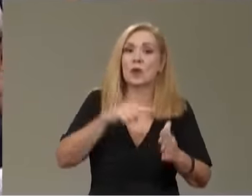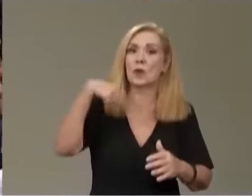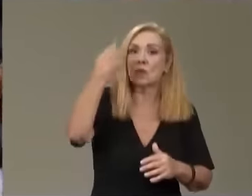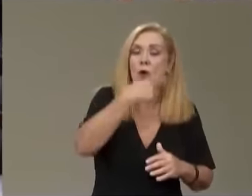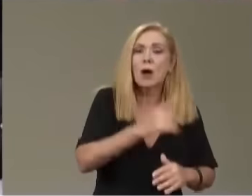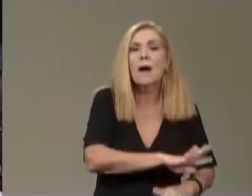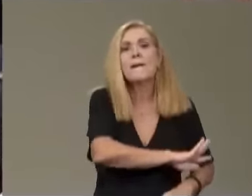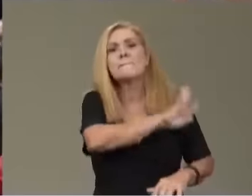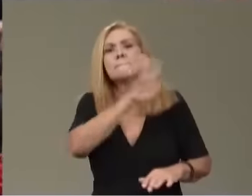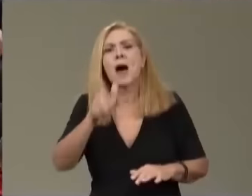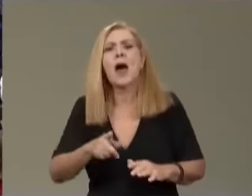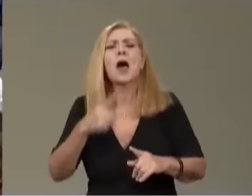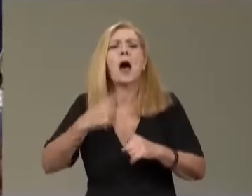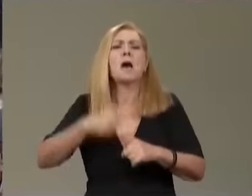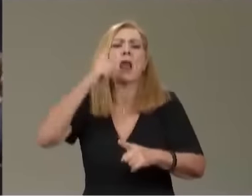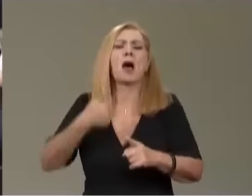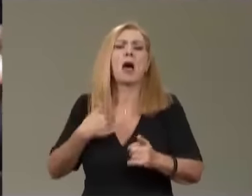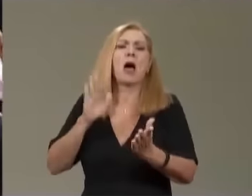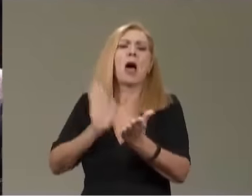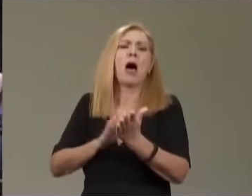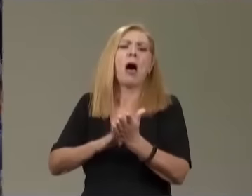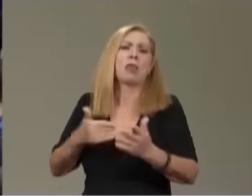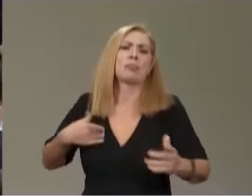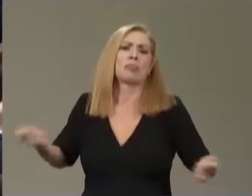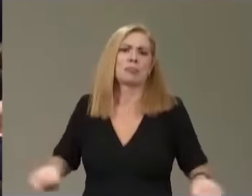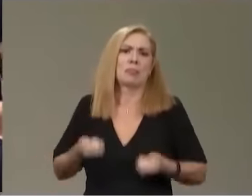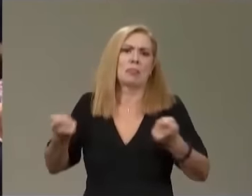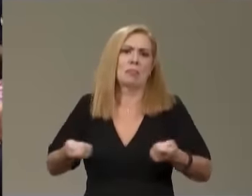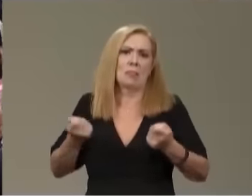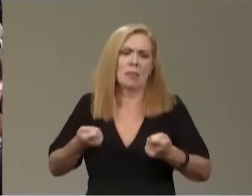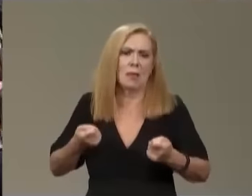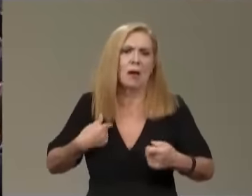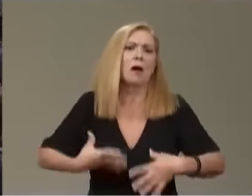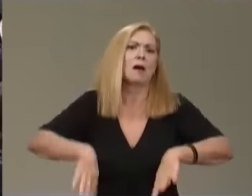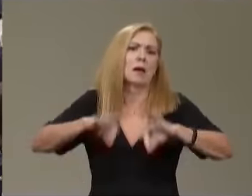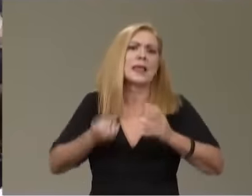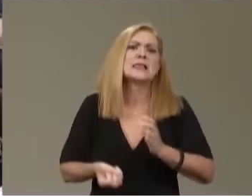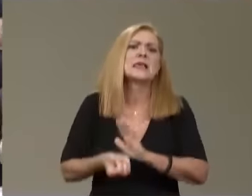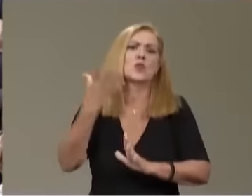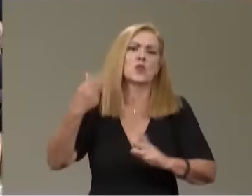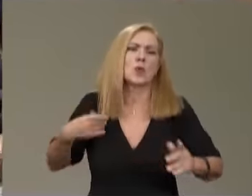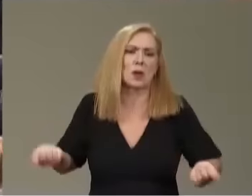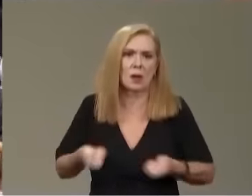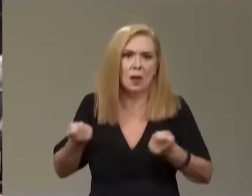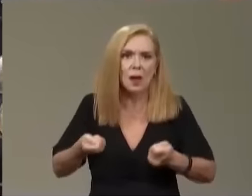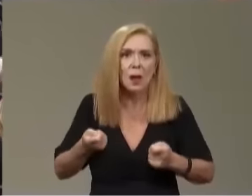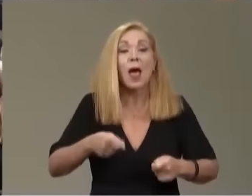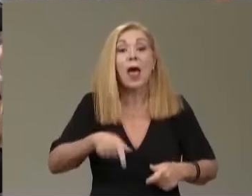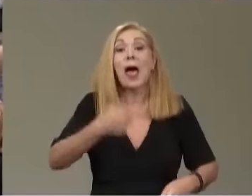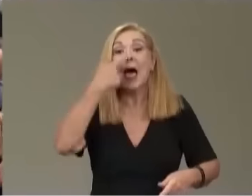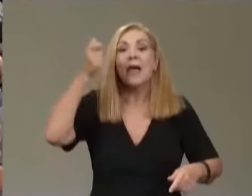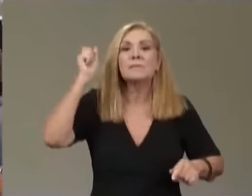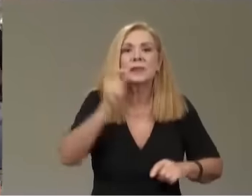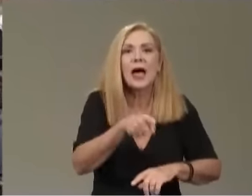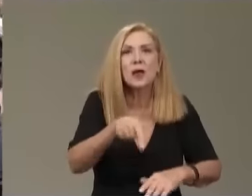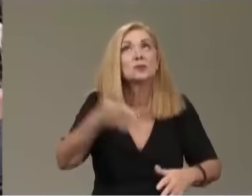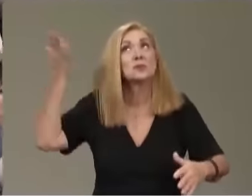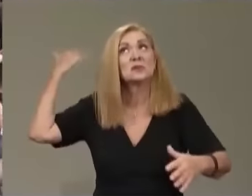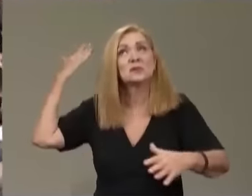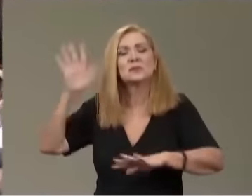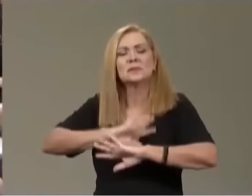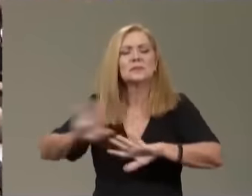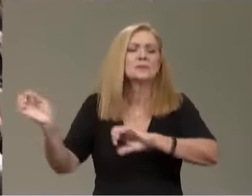απλή έκδοση άδειας άσκησης επαγγέλματος. Ένας αναχρονισμός ο οποίος επιτέλους λύγει.